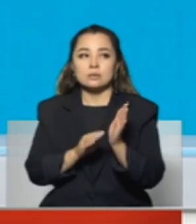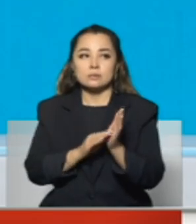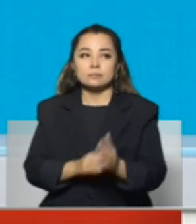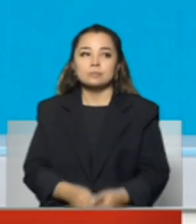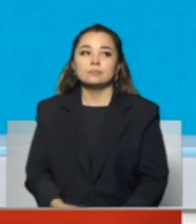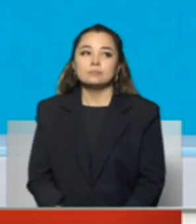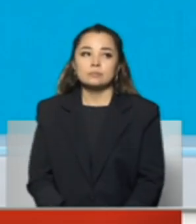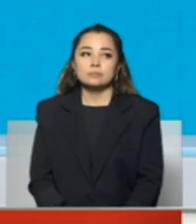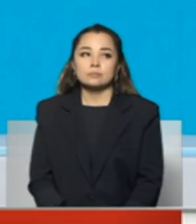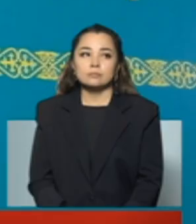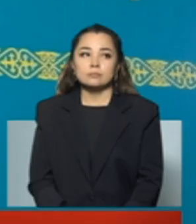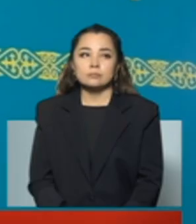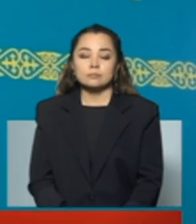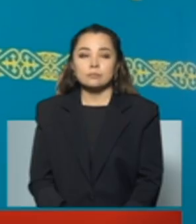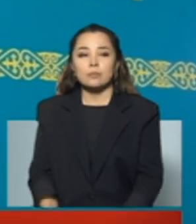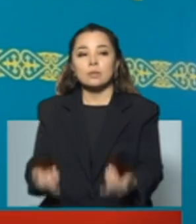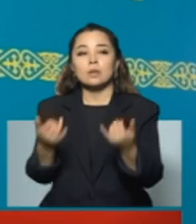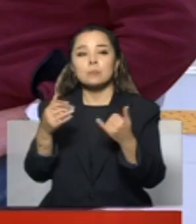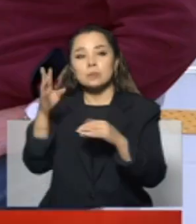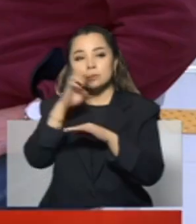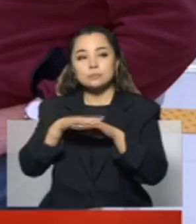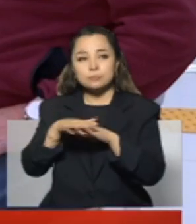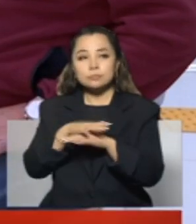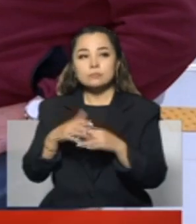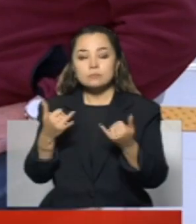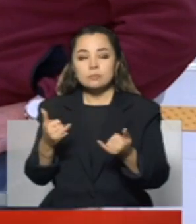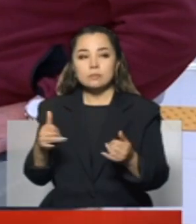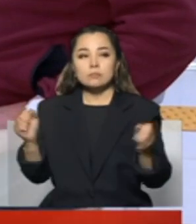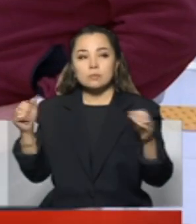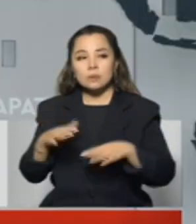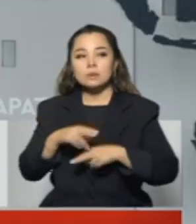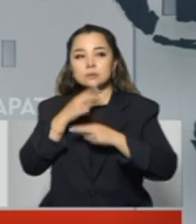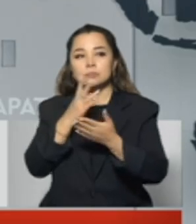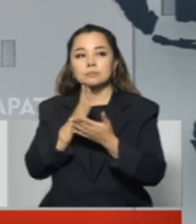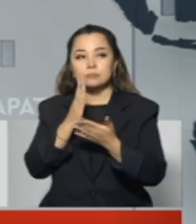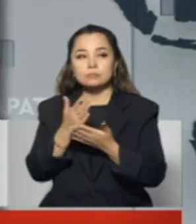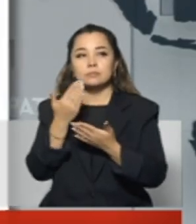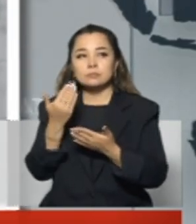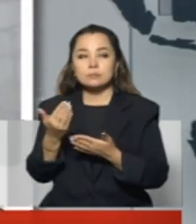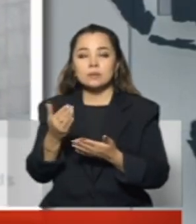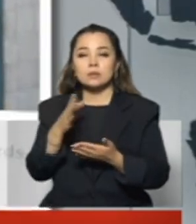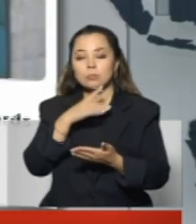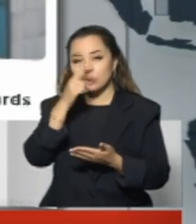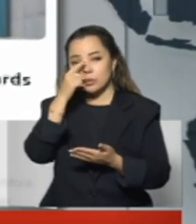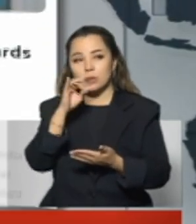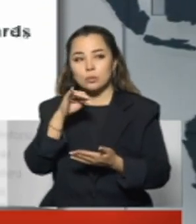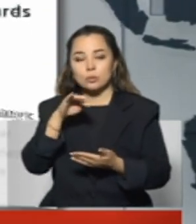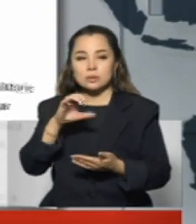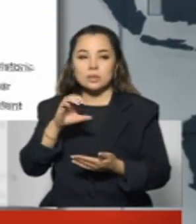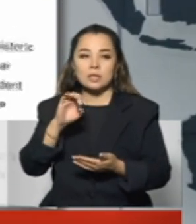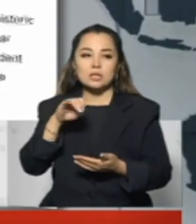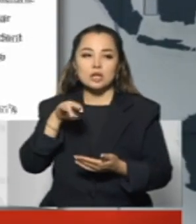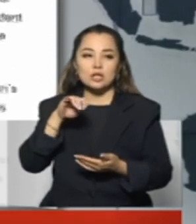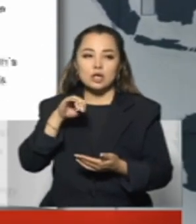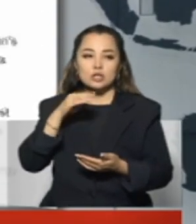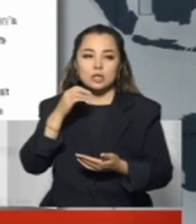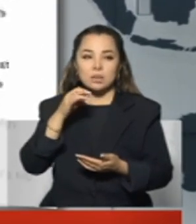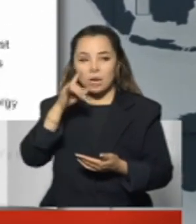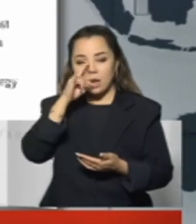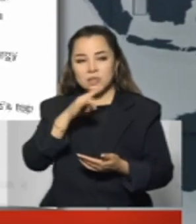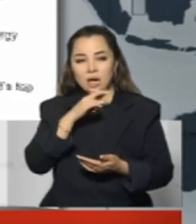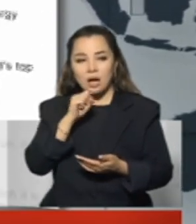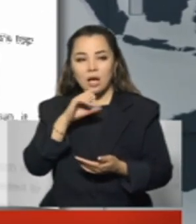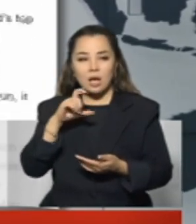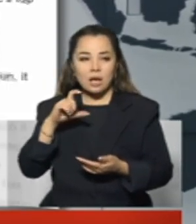жасайды. Бүгін елімізге әлем баспасөзінің назары ерекше. Үндістанның Asia News International агенттігі Қазақстандағы